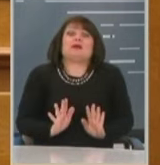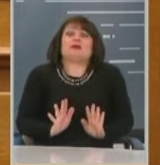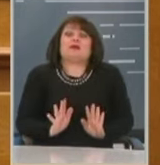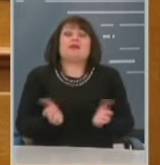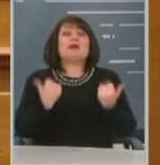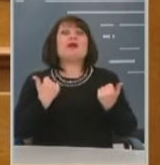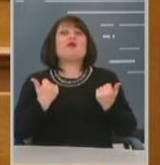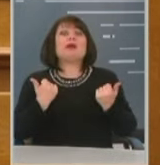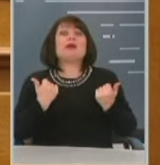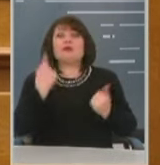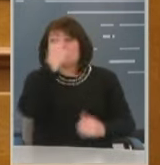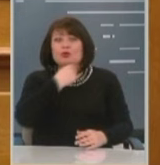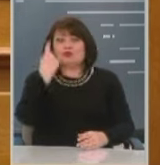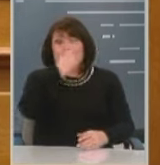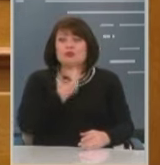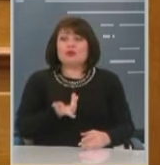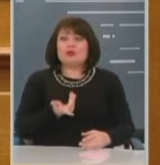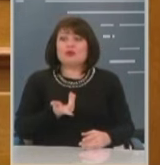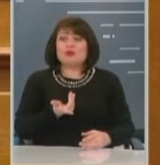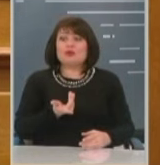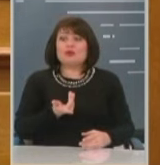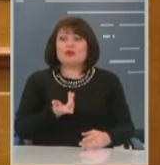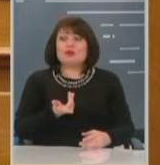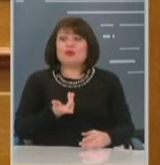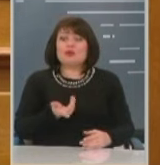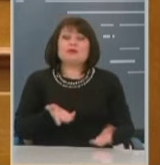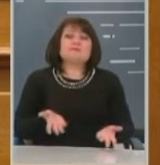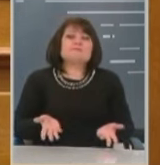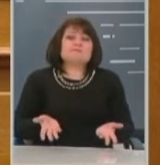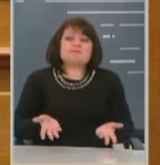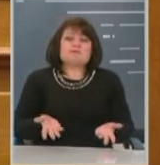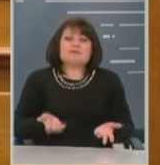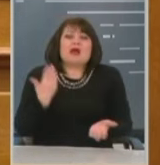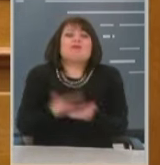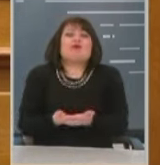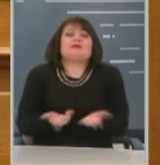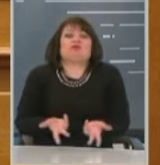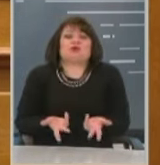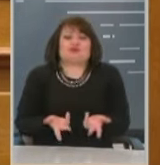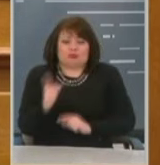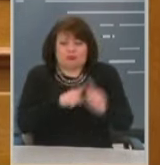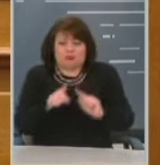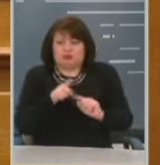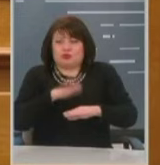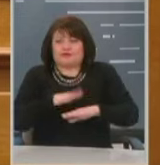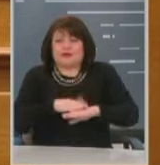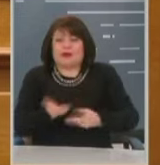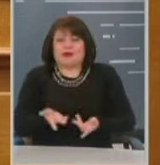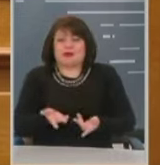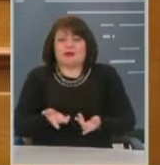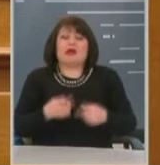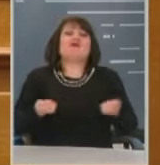Δεν έχουμε. Δεν έχουμε. Πώς απεδείχθη τότε. Δεν γίνεται